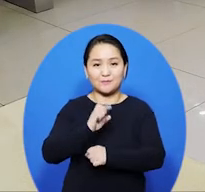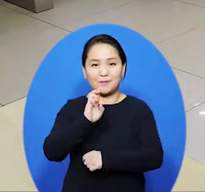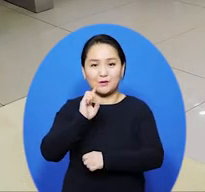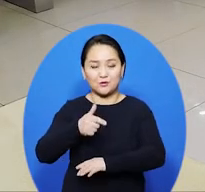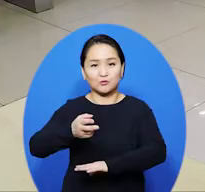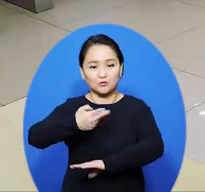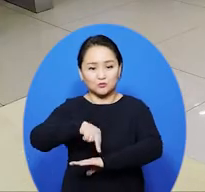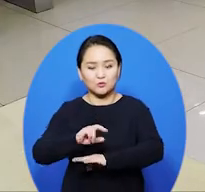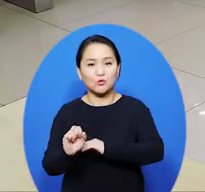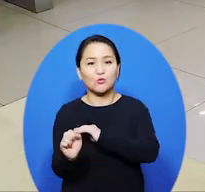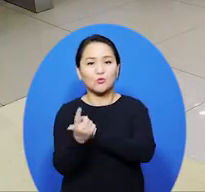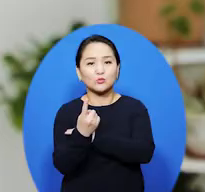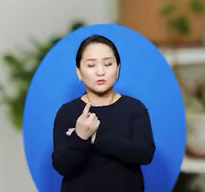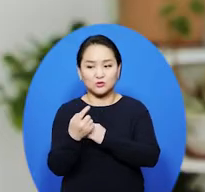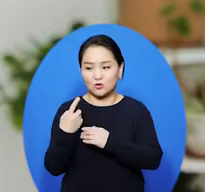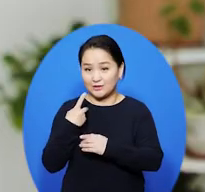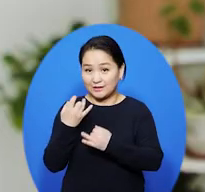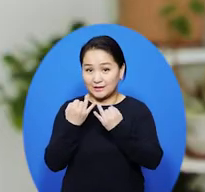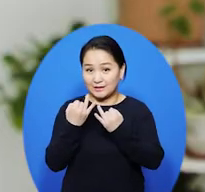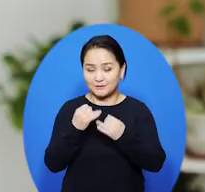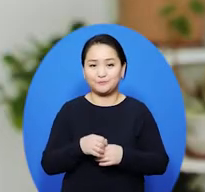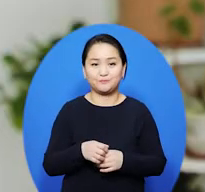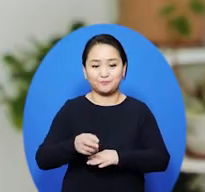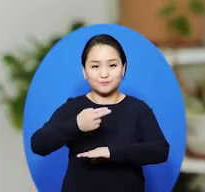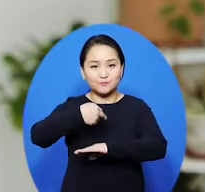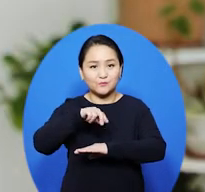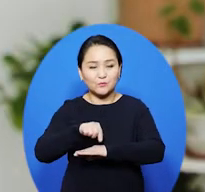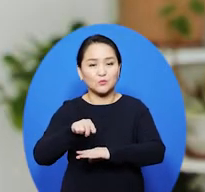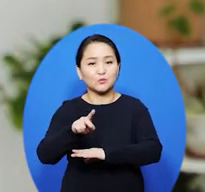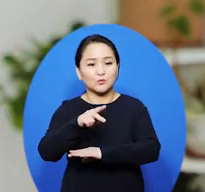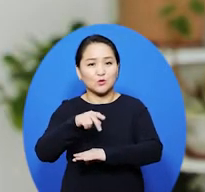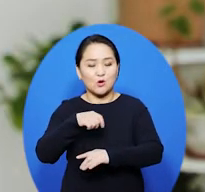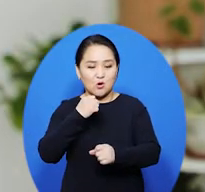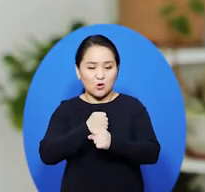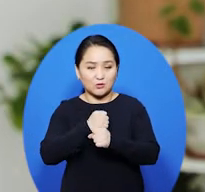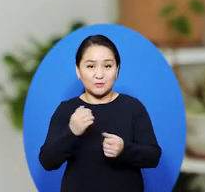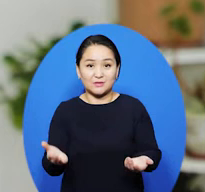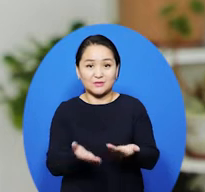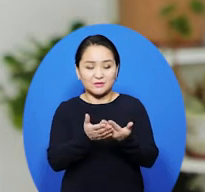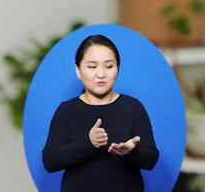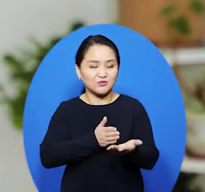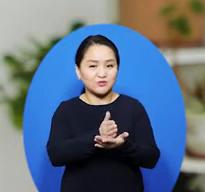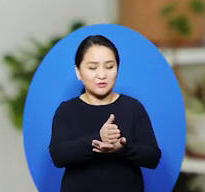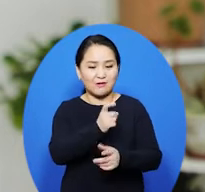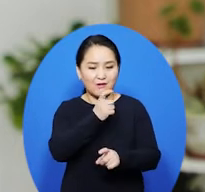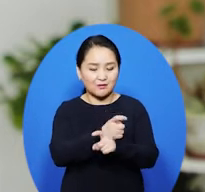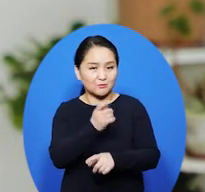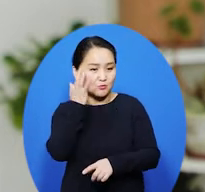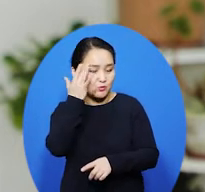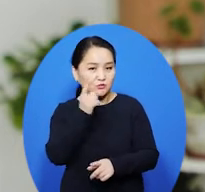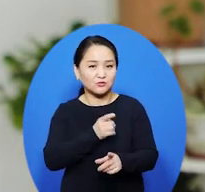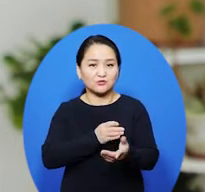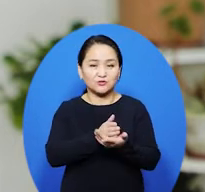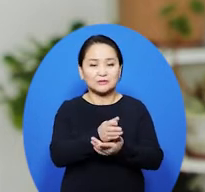Баянгол дүүргийн онцлогоос хоёлаа яриагаа эхлэе. Баянгол дүүрэгт одоо хөдөлмөрийн эрхлэлтийг дэмжсэн чиглэлд халамжийн